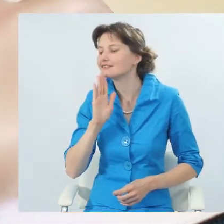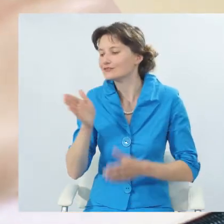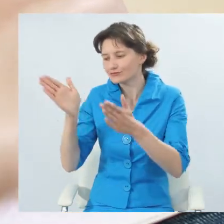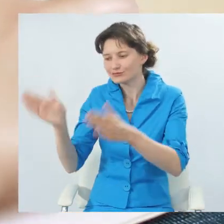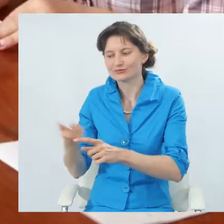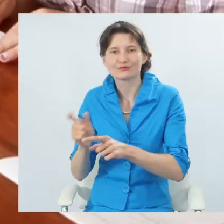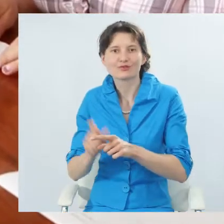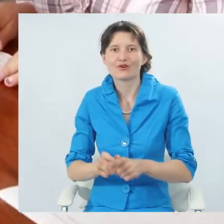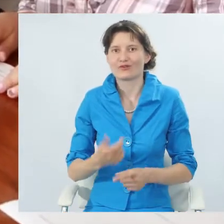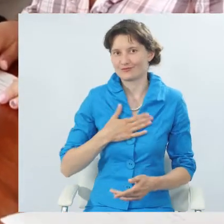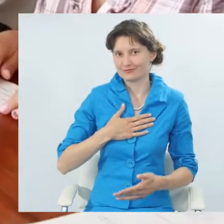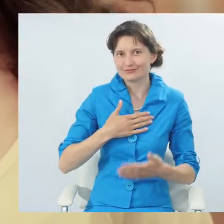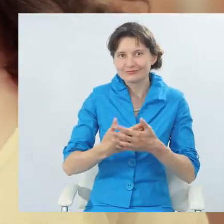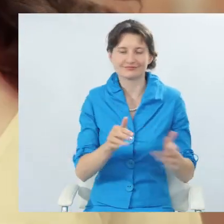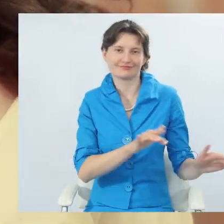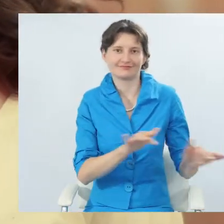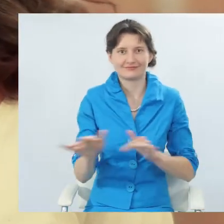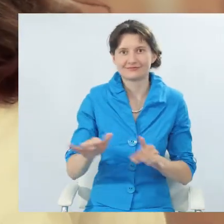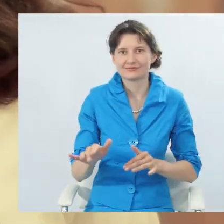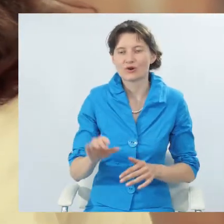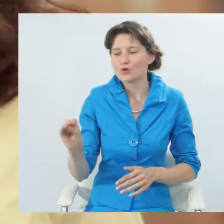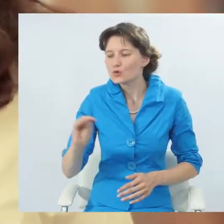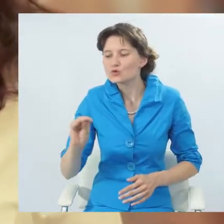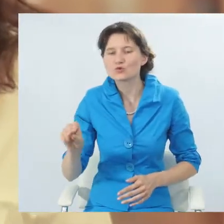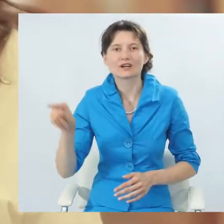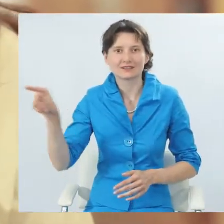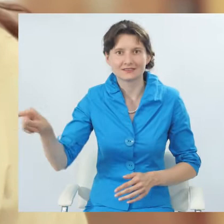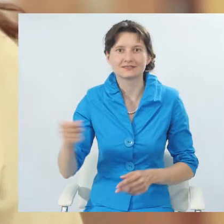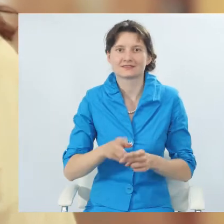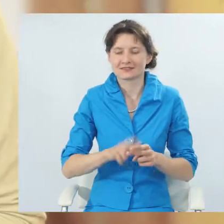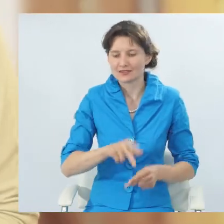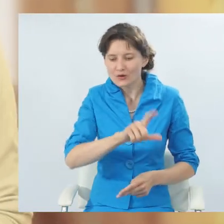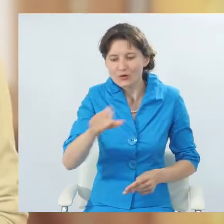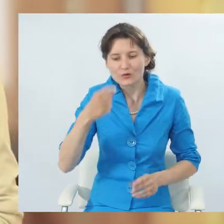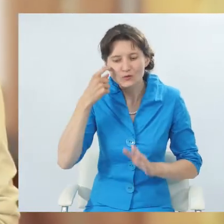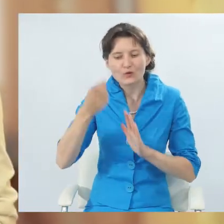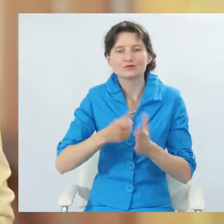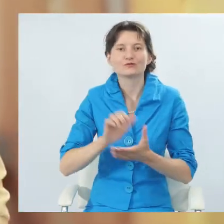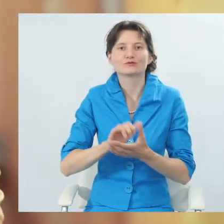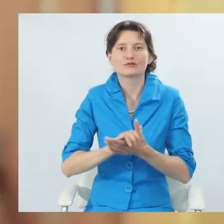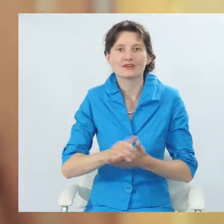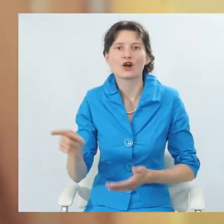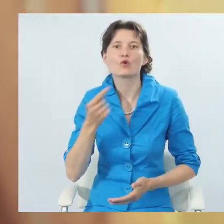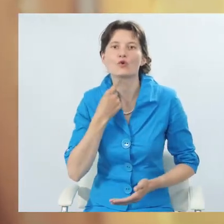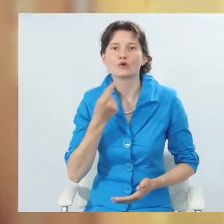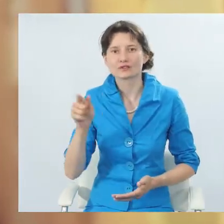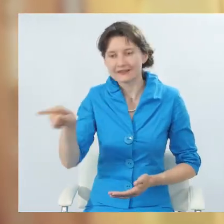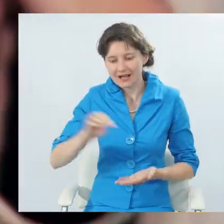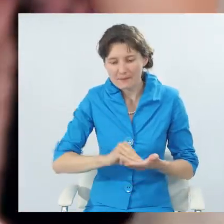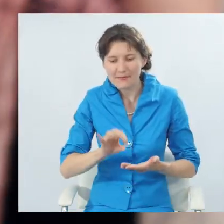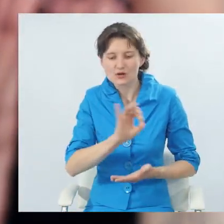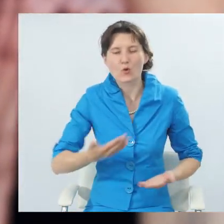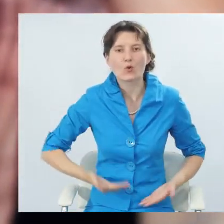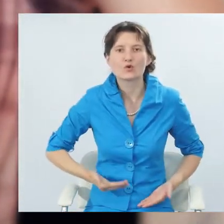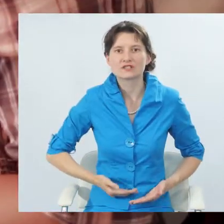це чудова риса для журналіста. Її впізнають за голосом, авторським стилем. Вона пише про життя без прикрас